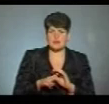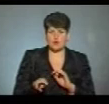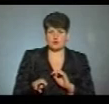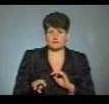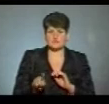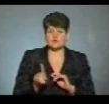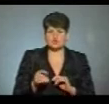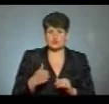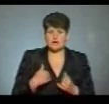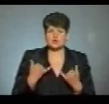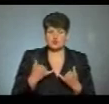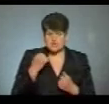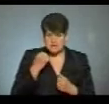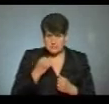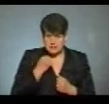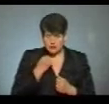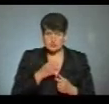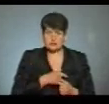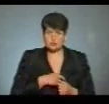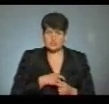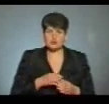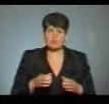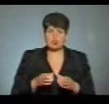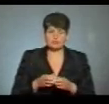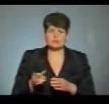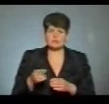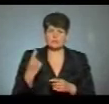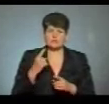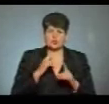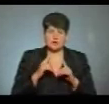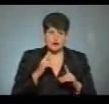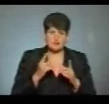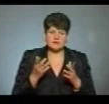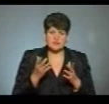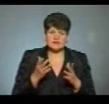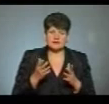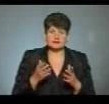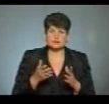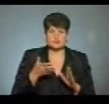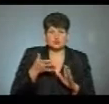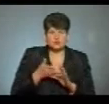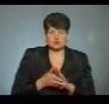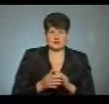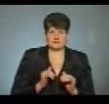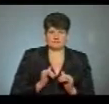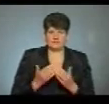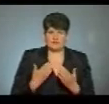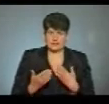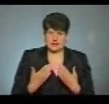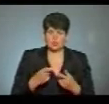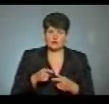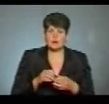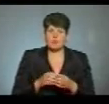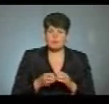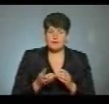За що я сьогодні дякую депутатському корпусу Тернопільської обласної ради, які віднеслися з розумінням до тих проблем,